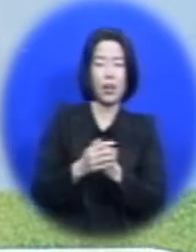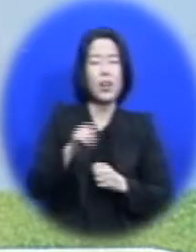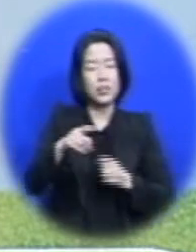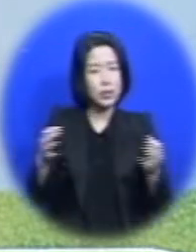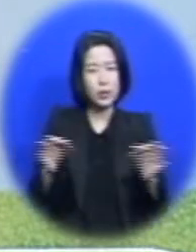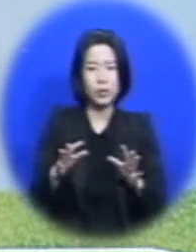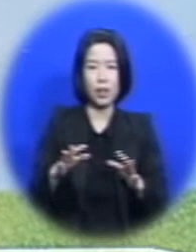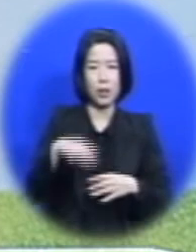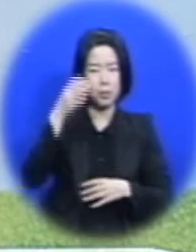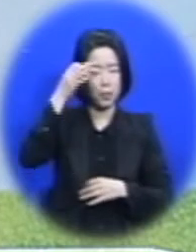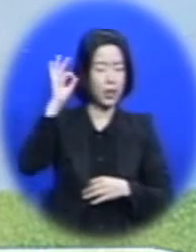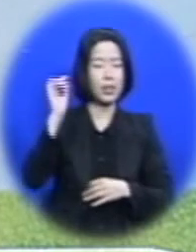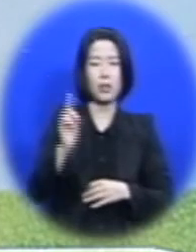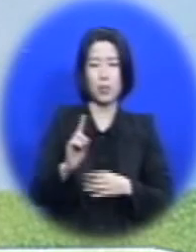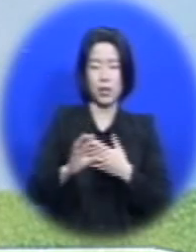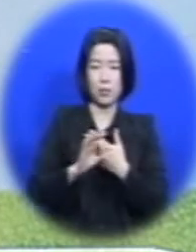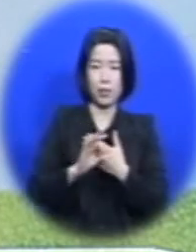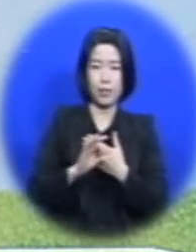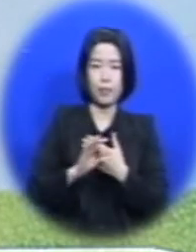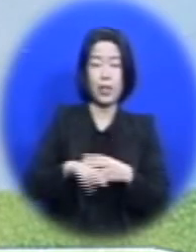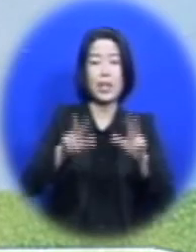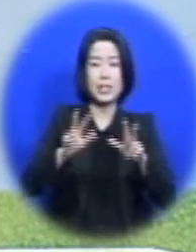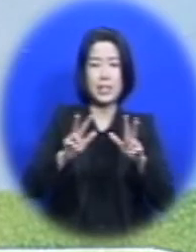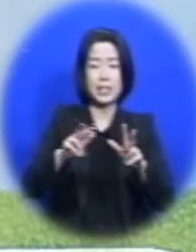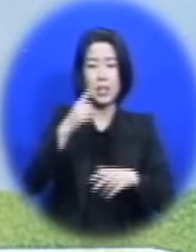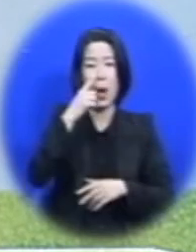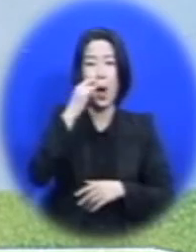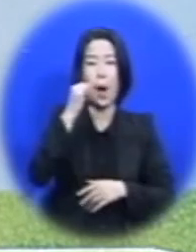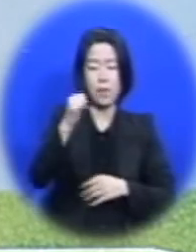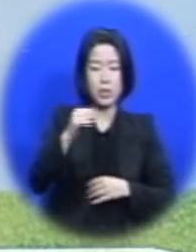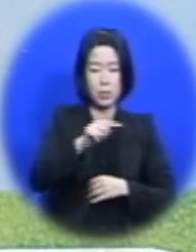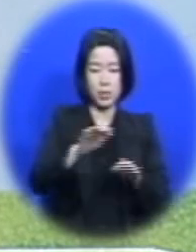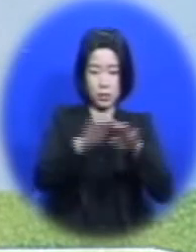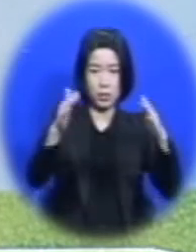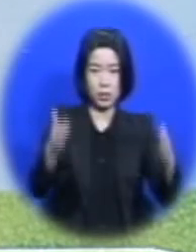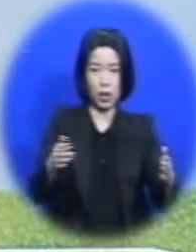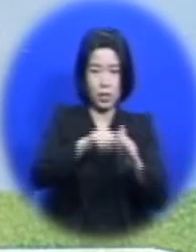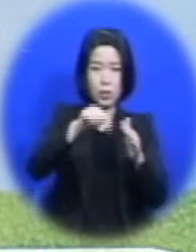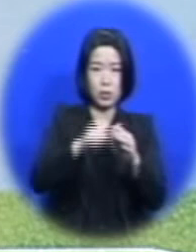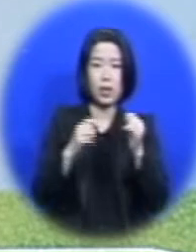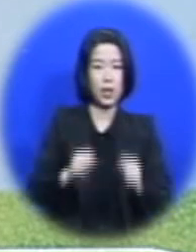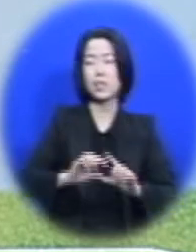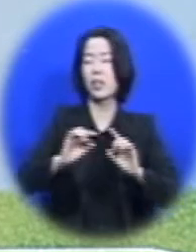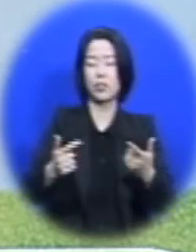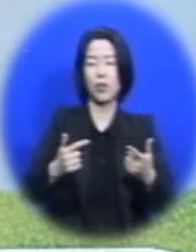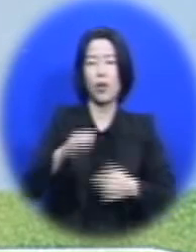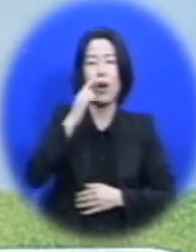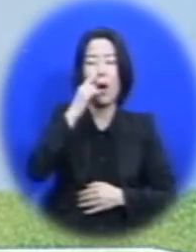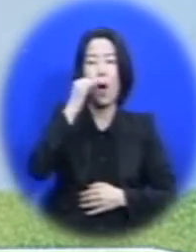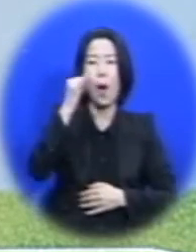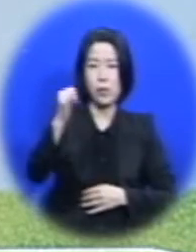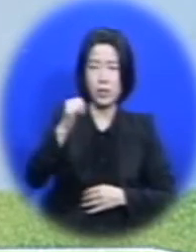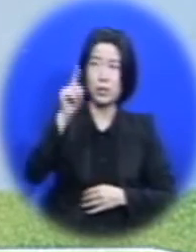그 순간에 턴 뜻 깨달아지는 것이 지금 어머님은 저 관 속에 계신 게 아니라 어머님은 하늘에서